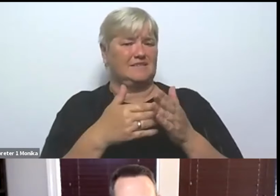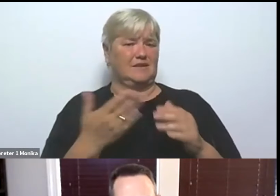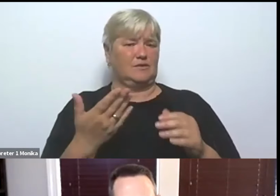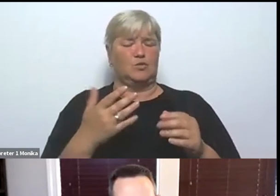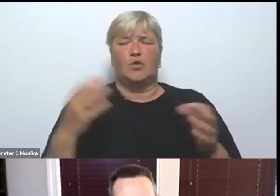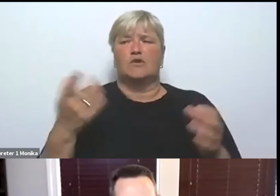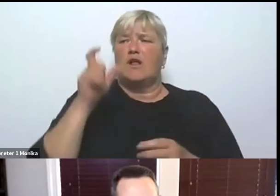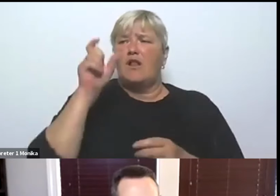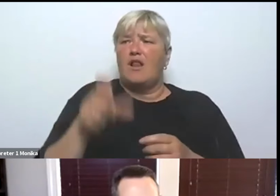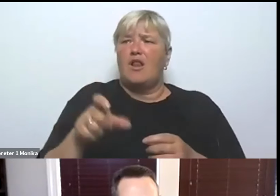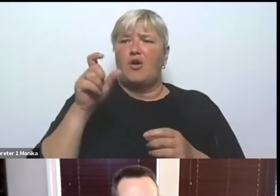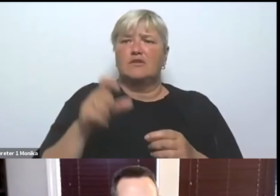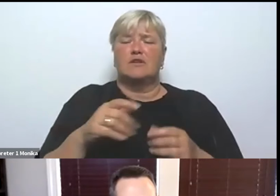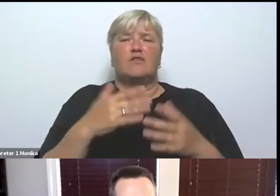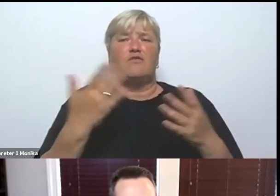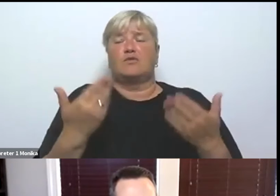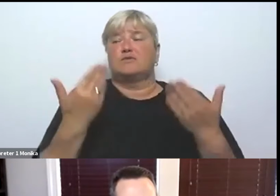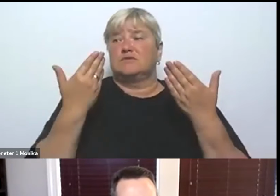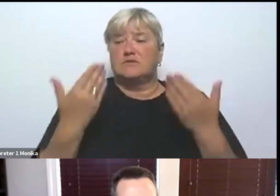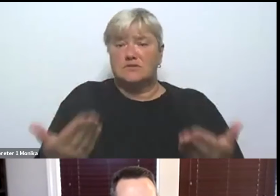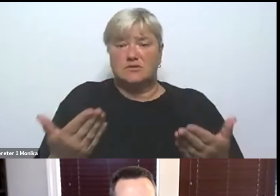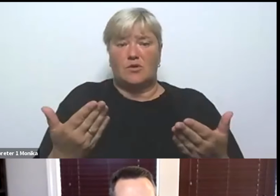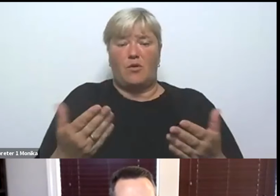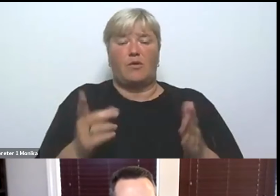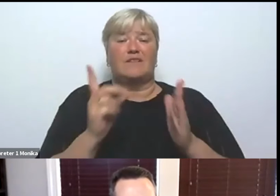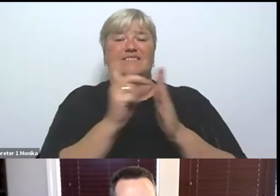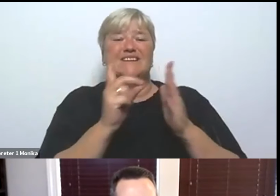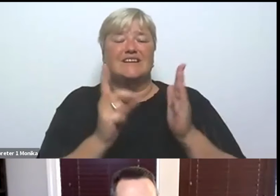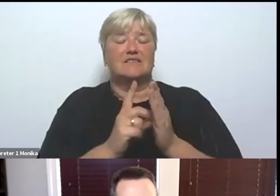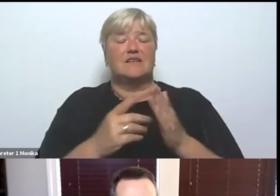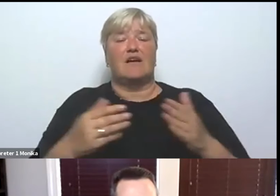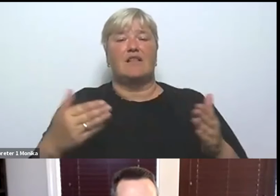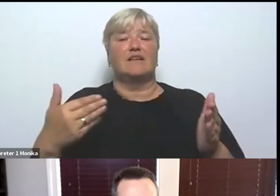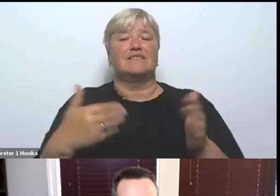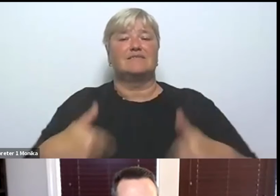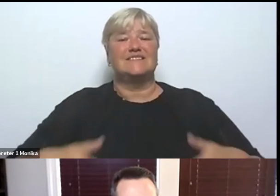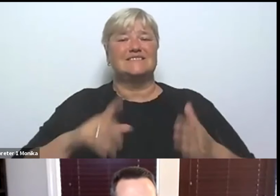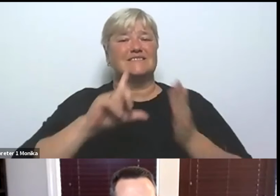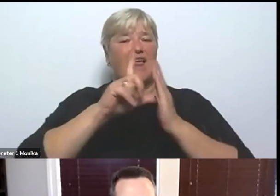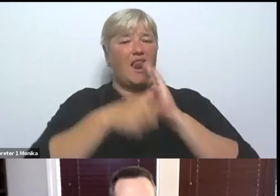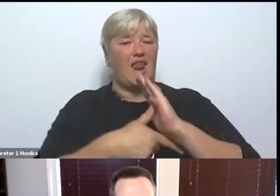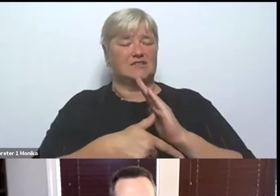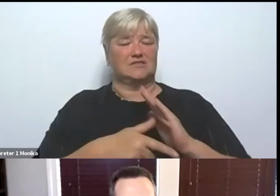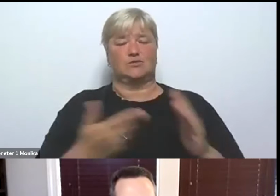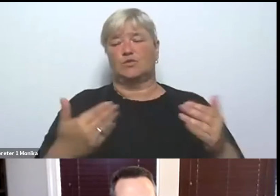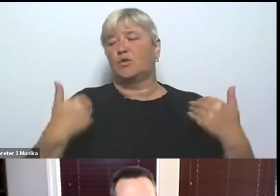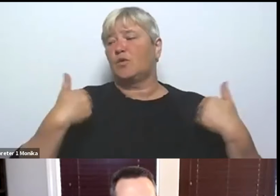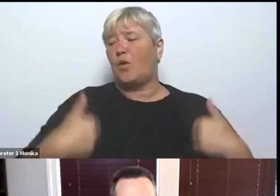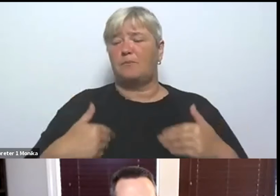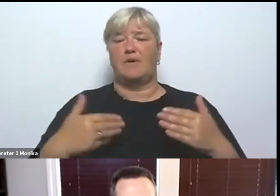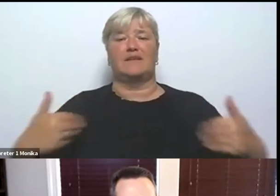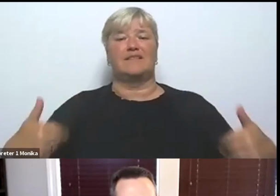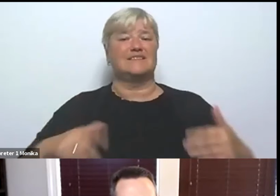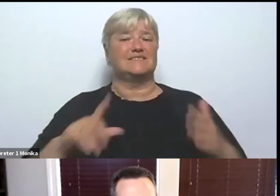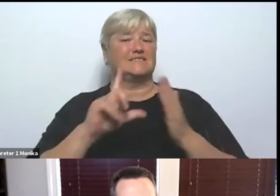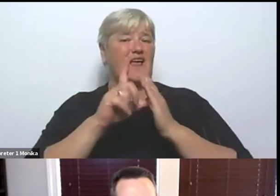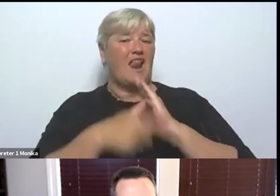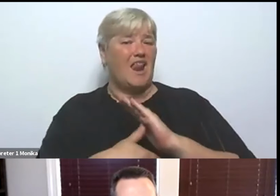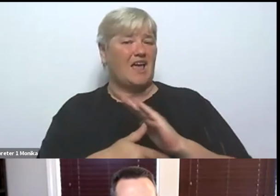diese Art und Weise auf digitale Dienstleistungen und auch natürlich auf körperliche Dienstleistungen und Services